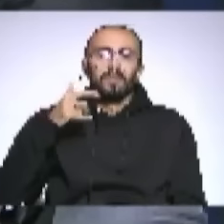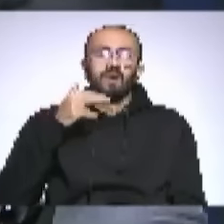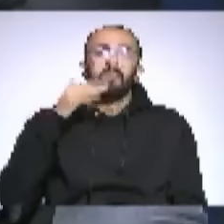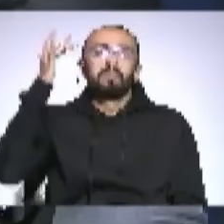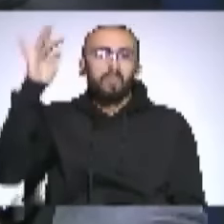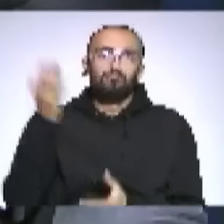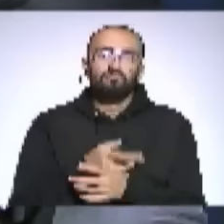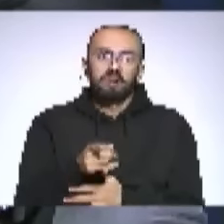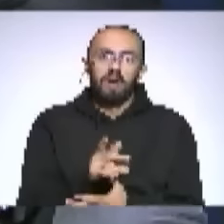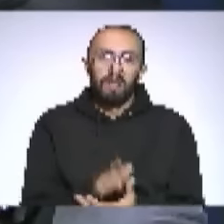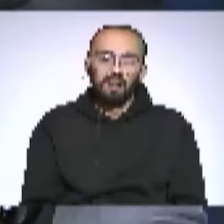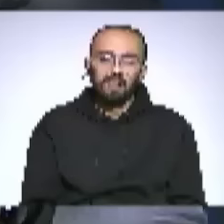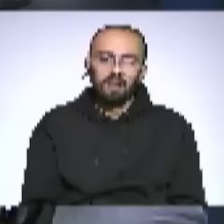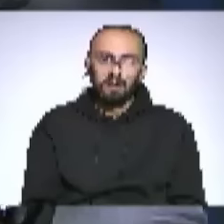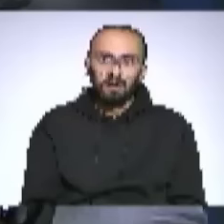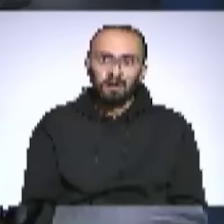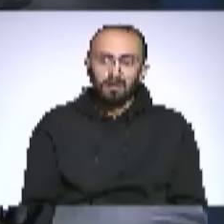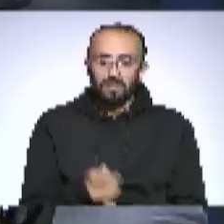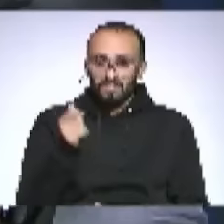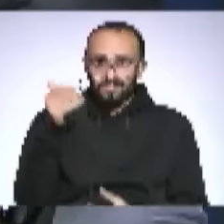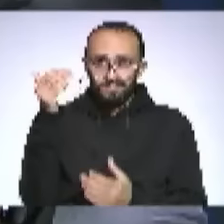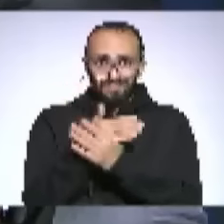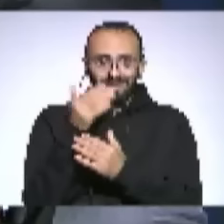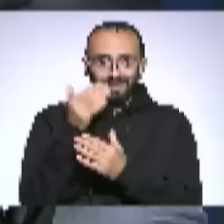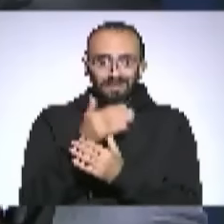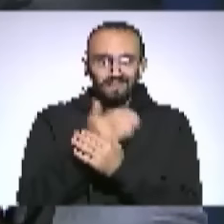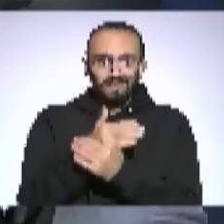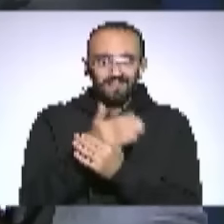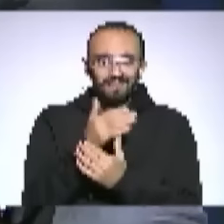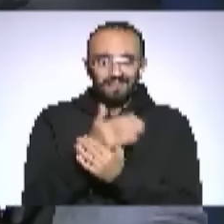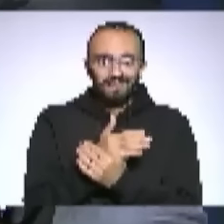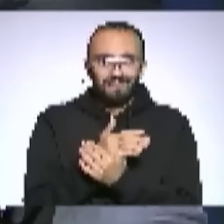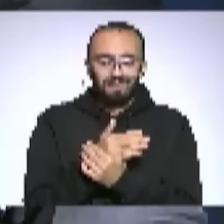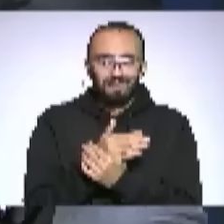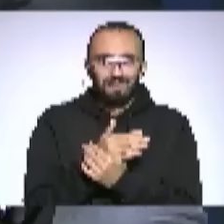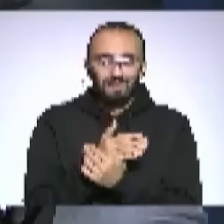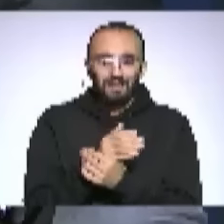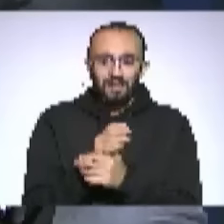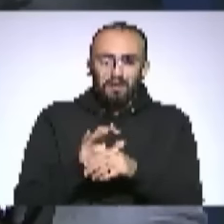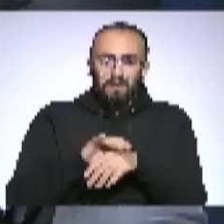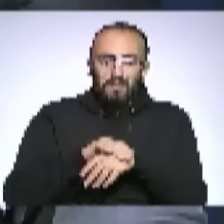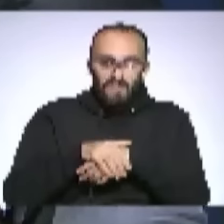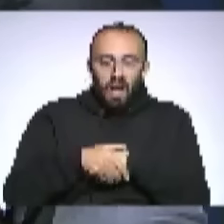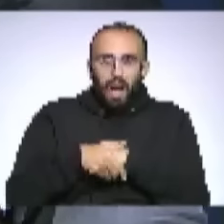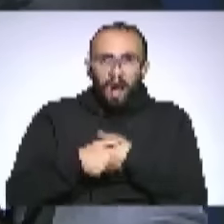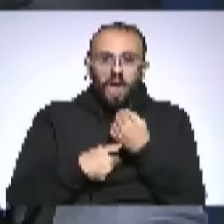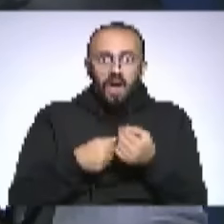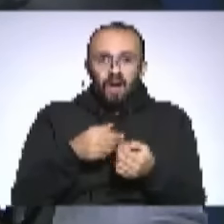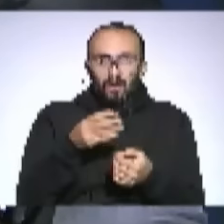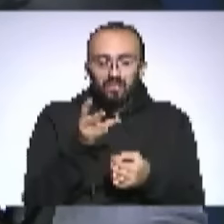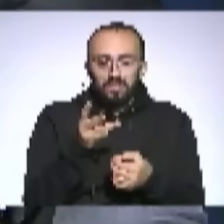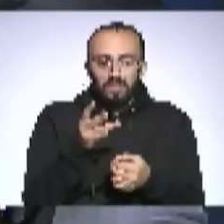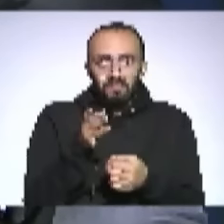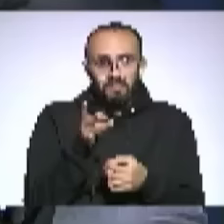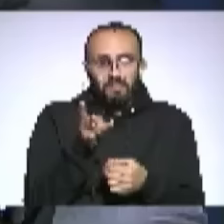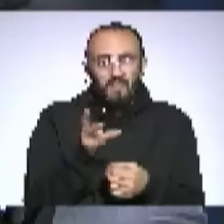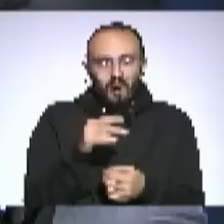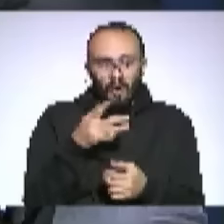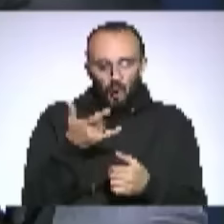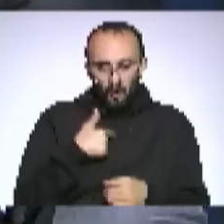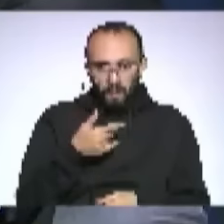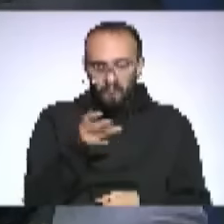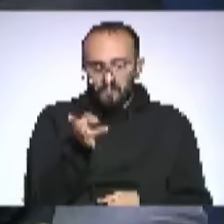وست دخل في حياه اخوه ا ولن يلزم اخوه امراته بخدمته الا اذا كان له دور مادي